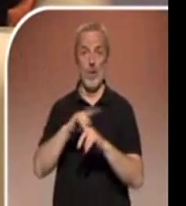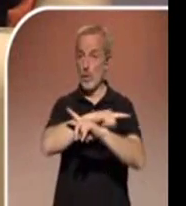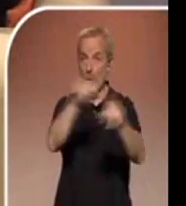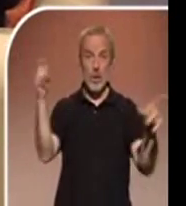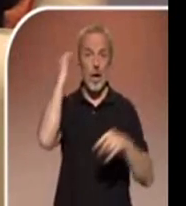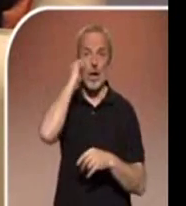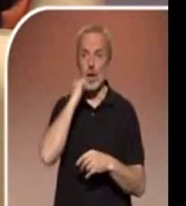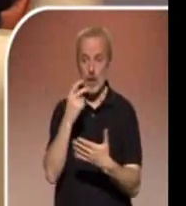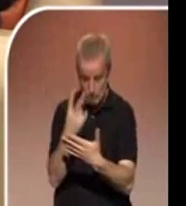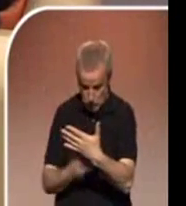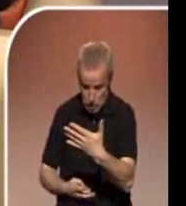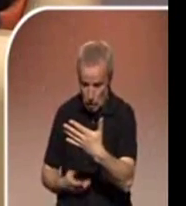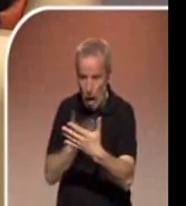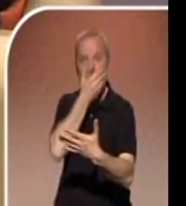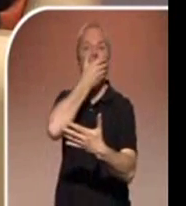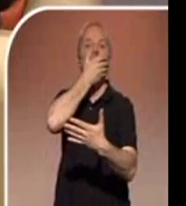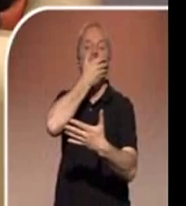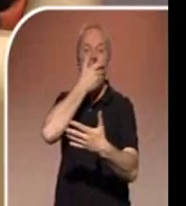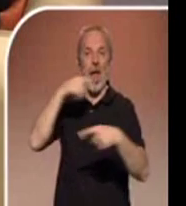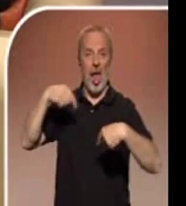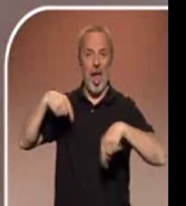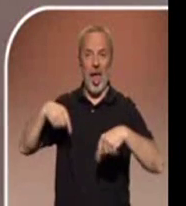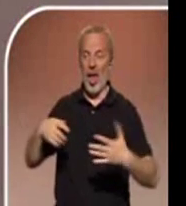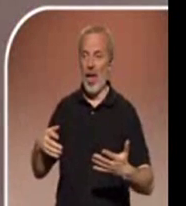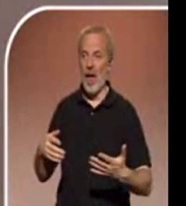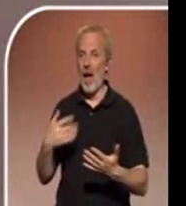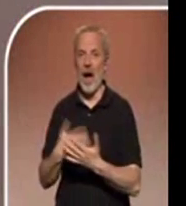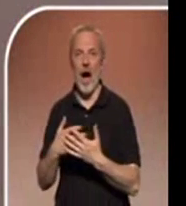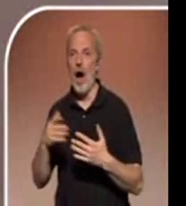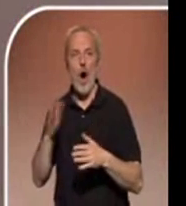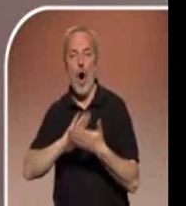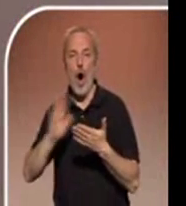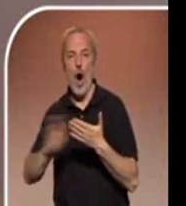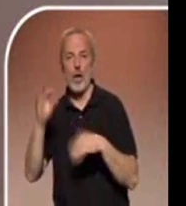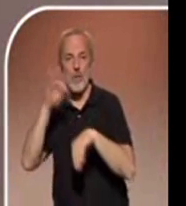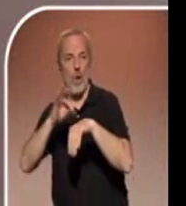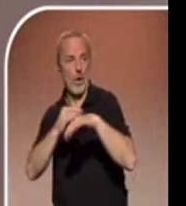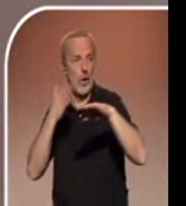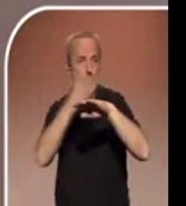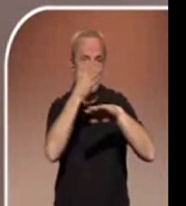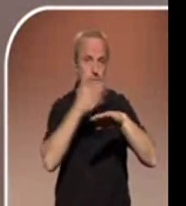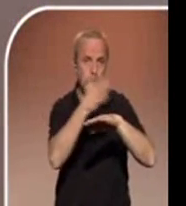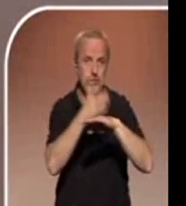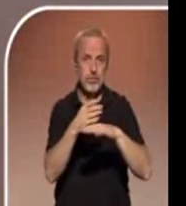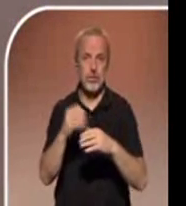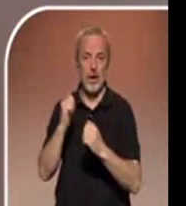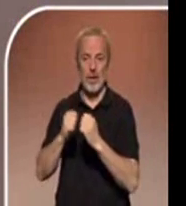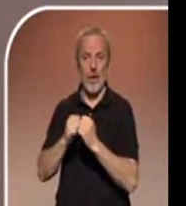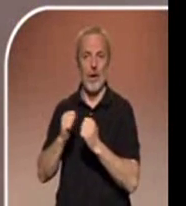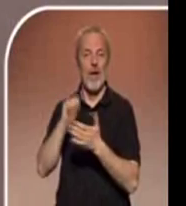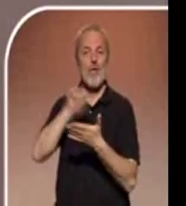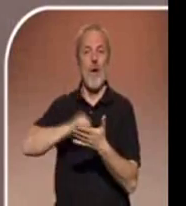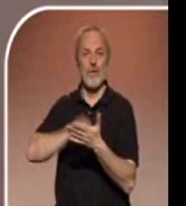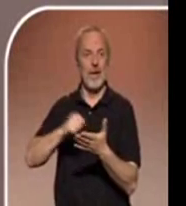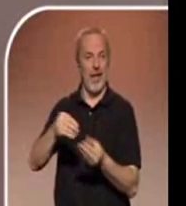takové články nebo vystoupení vedou k tomu, že k nám tady velmi vyděšené uživatelky po mnoho let